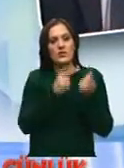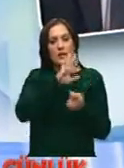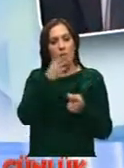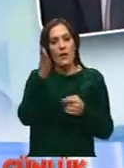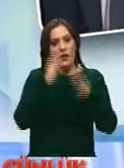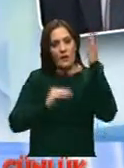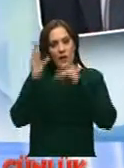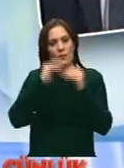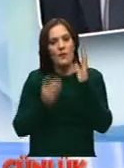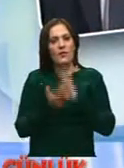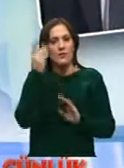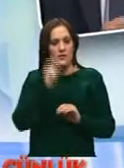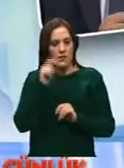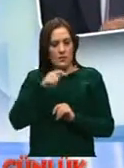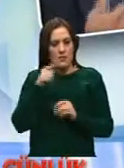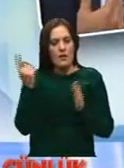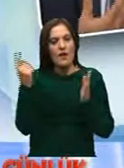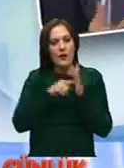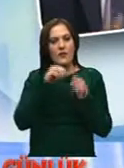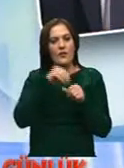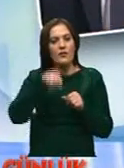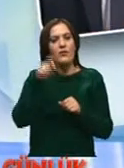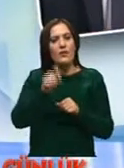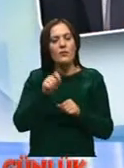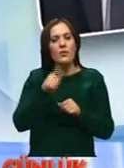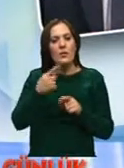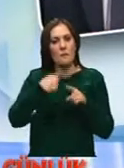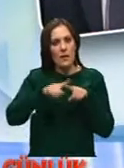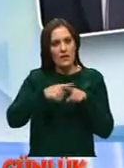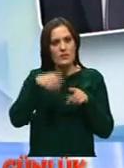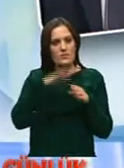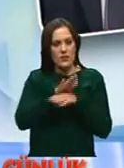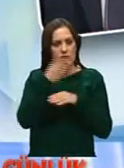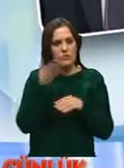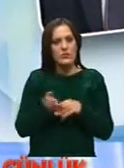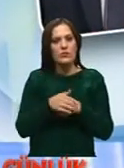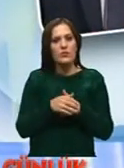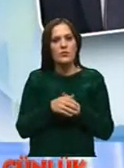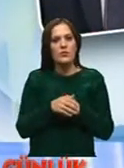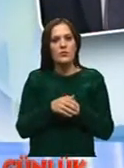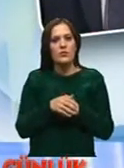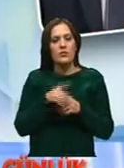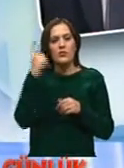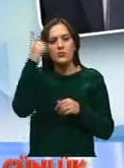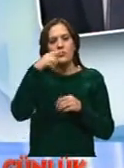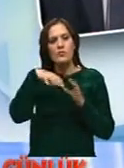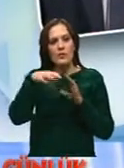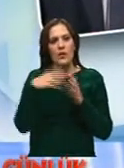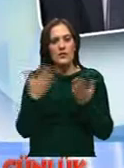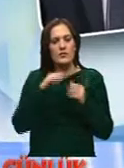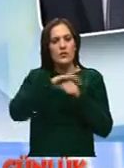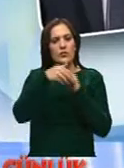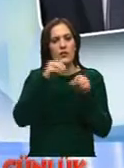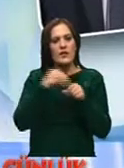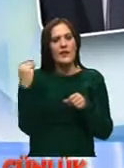farkındalığını arttırmak katıyor. Çünkü paylaşım oraya yaşanıyor mu? Onu merak paylaşım ediyorum. Paylaşım yaşanıyor. Aynen öyle. Çünkü sektör aslında